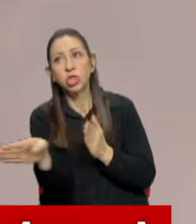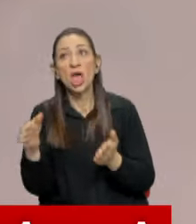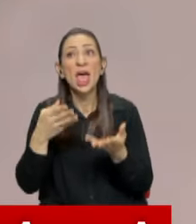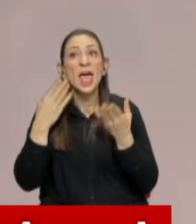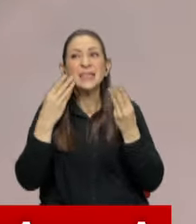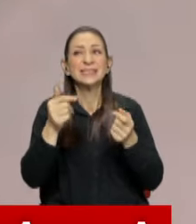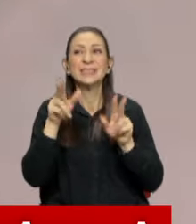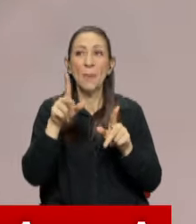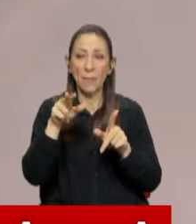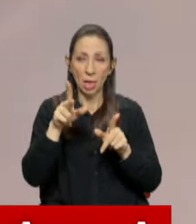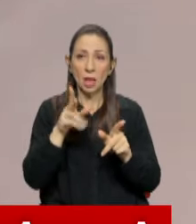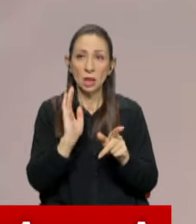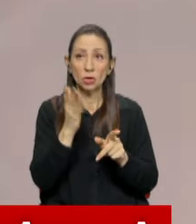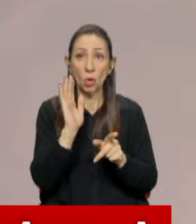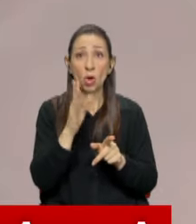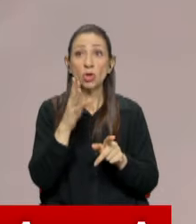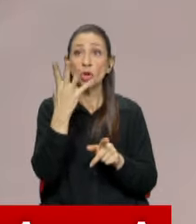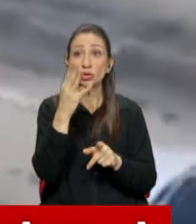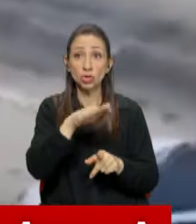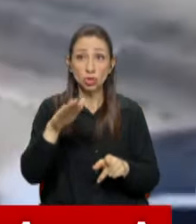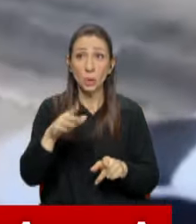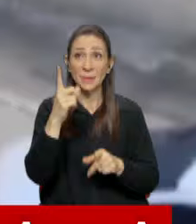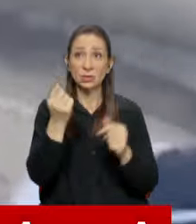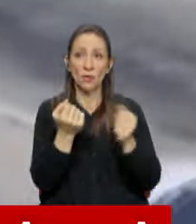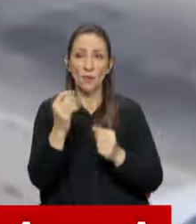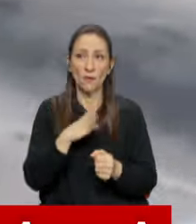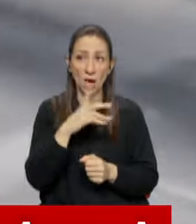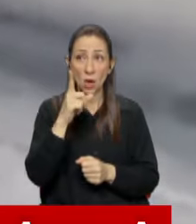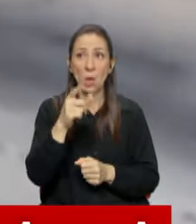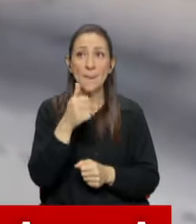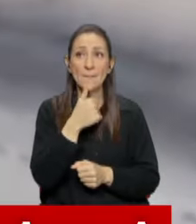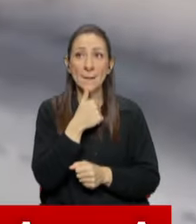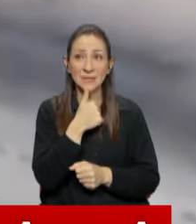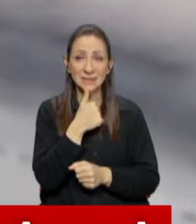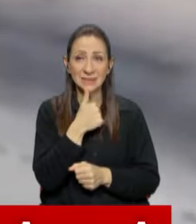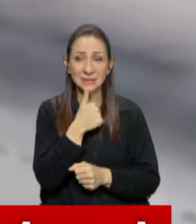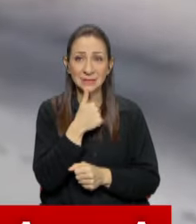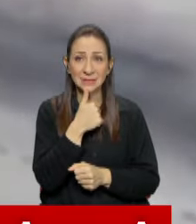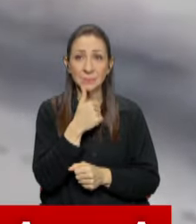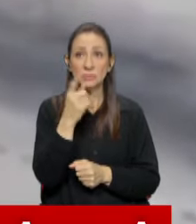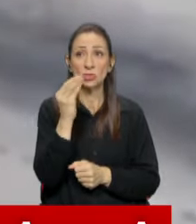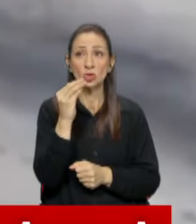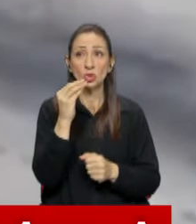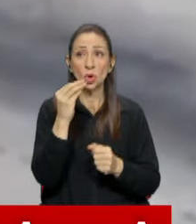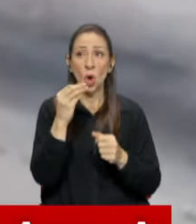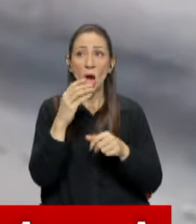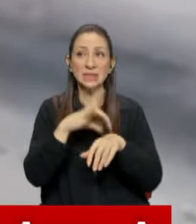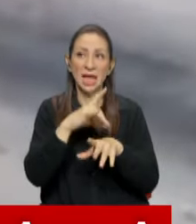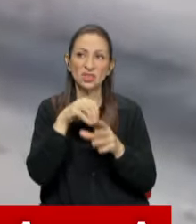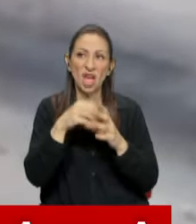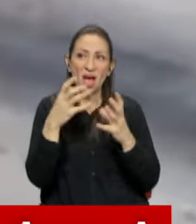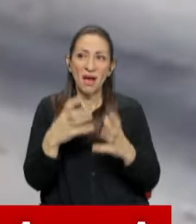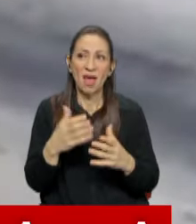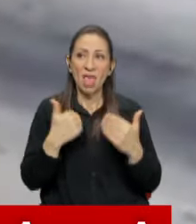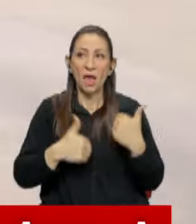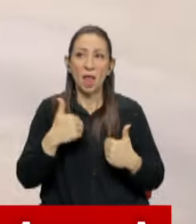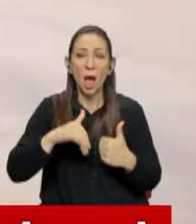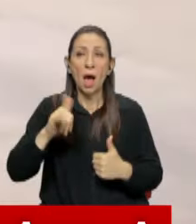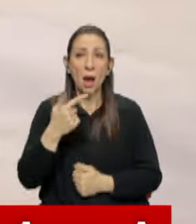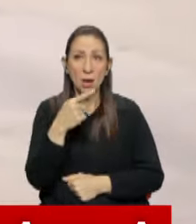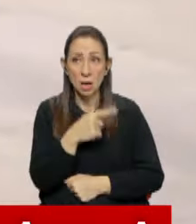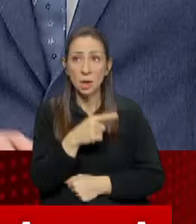ezerek ilerliyor. İçinde 4 çocuk ve bir sürücü var, onların babası. Bir çocuğun durumu ağır. O kendisi hastanede tedavi altında